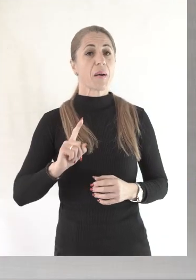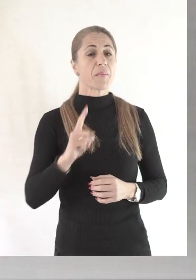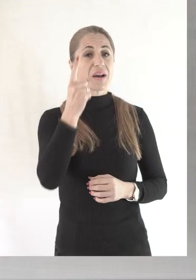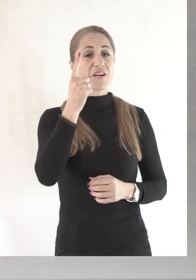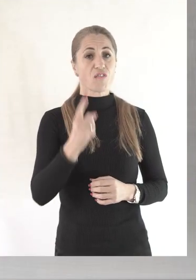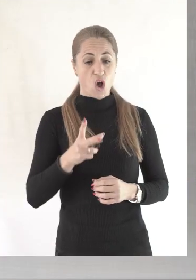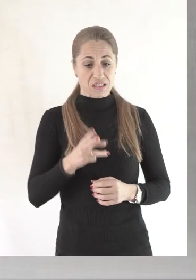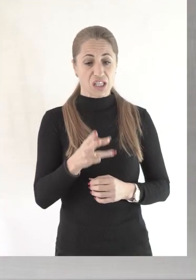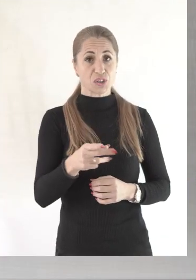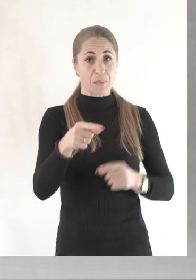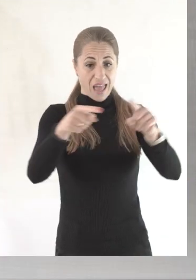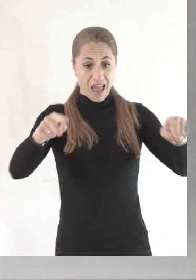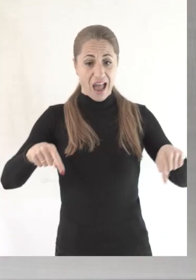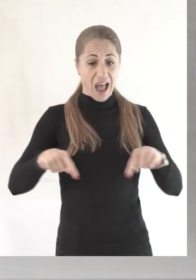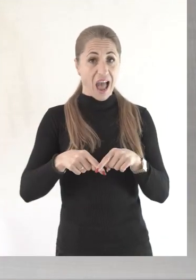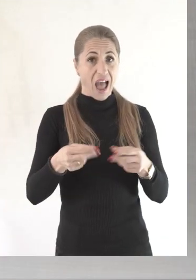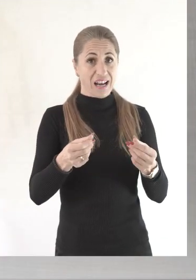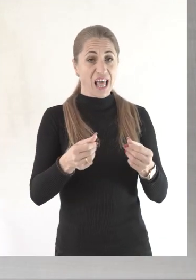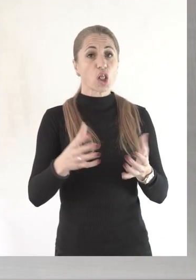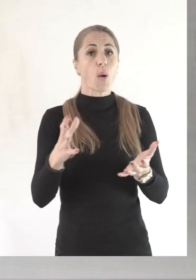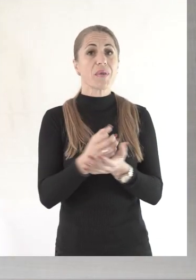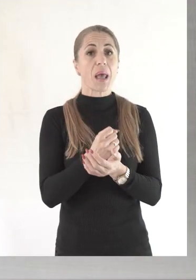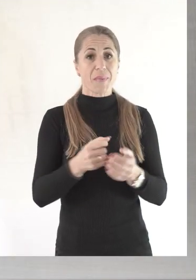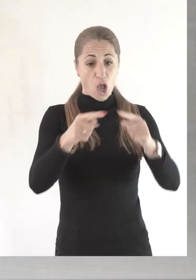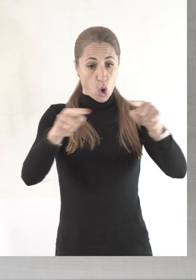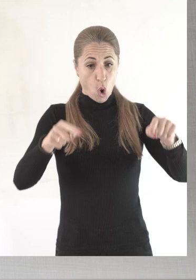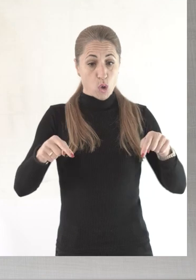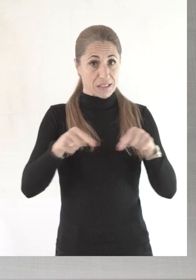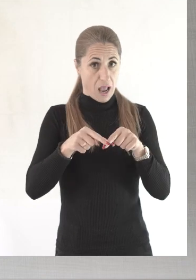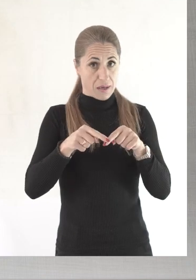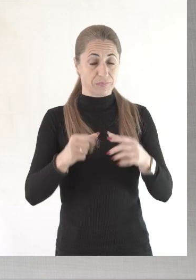Најпрвим ја сечеме хартијата за да добиеме коцка.